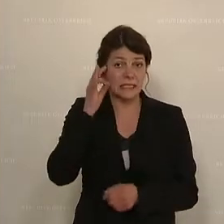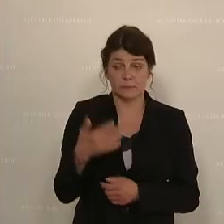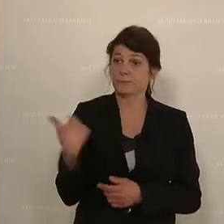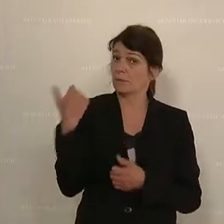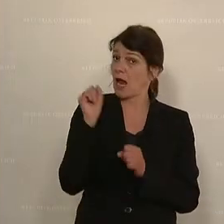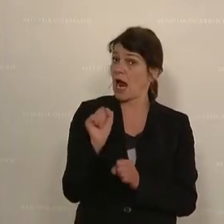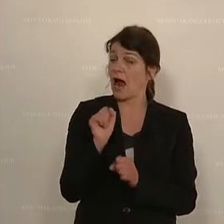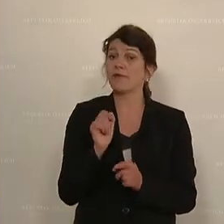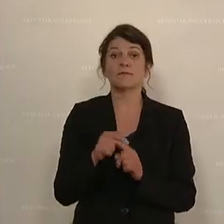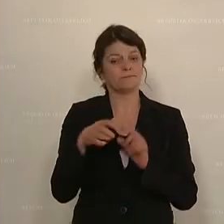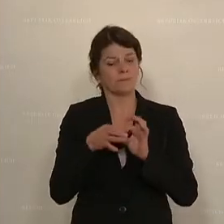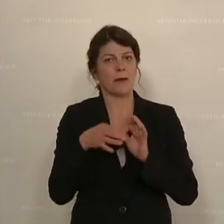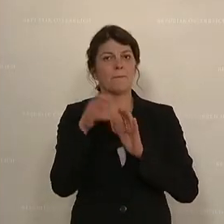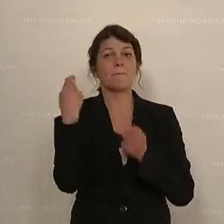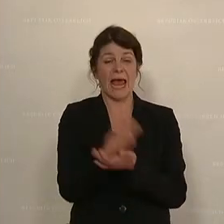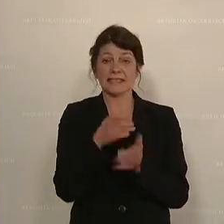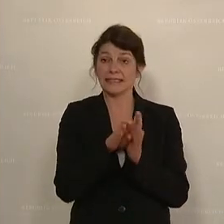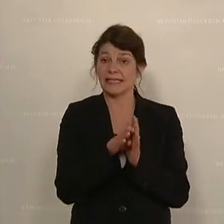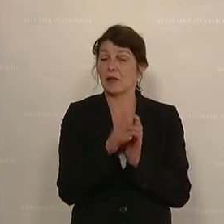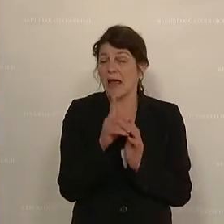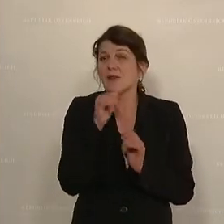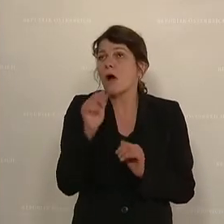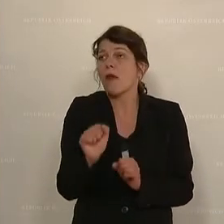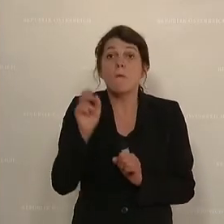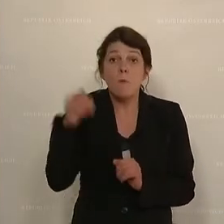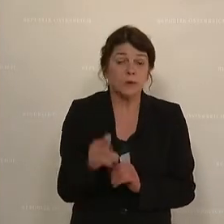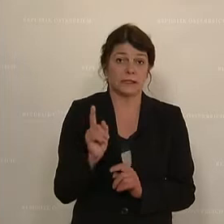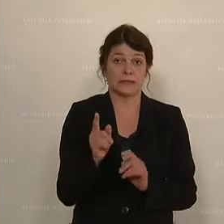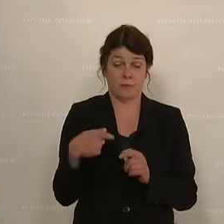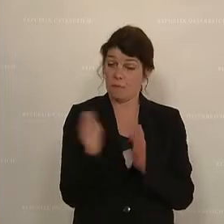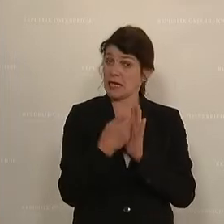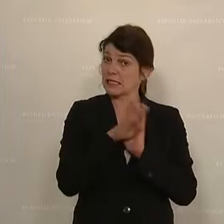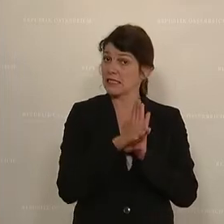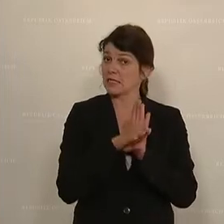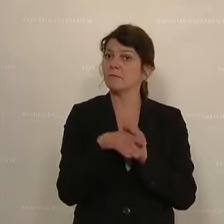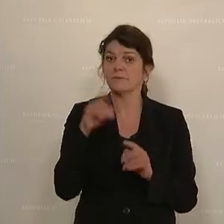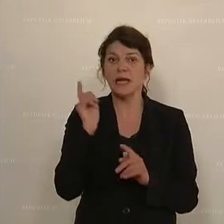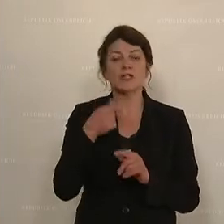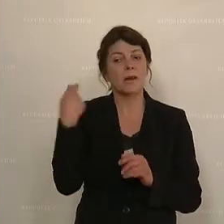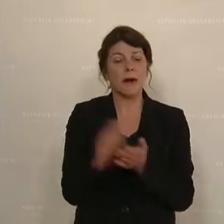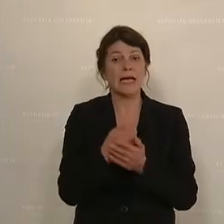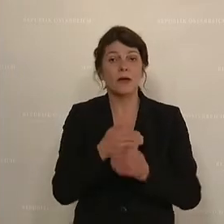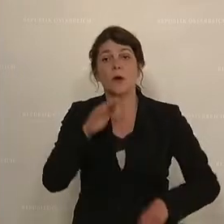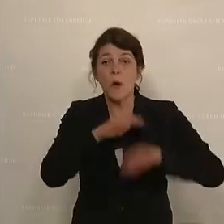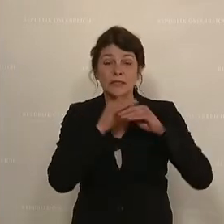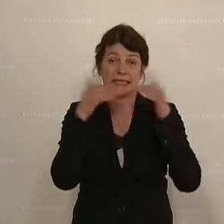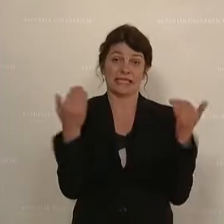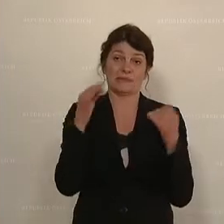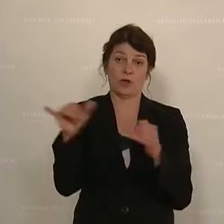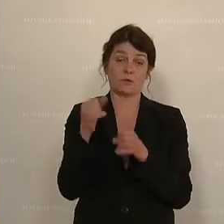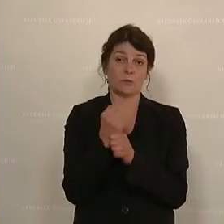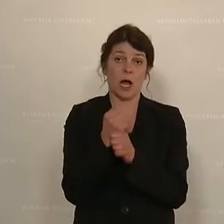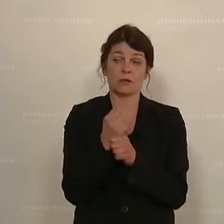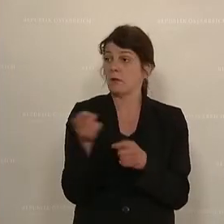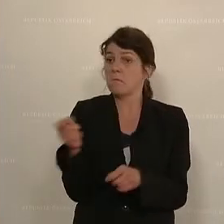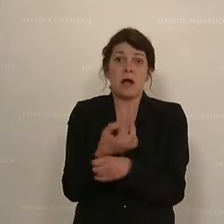dem Preisgesetz, nicht nur könnte, müsste nach dem Preisgesetz eine Preishöchstgrenze für Treibstoff setzen. Macht